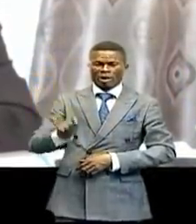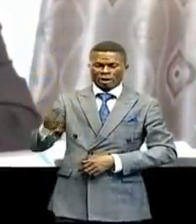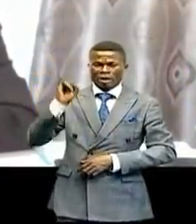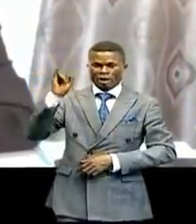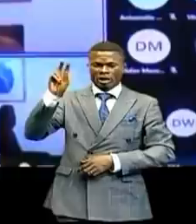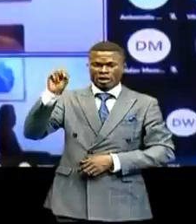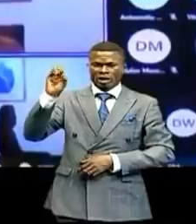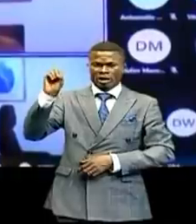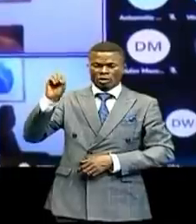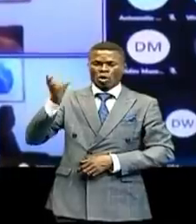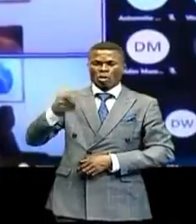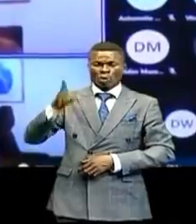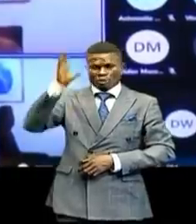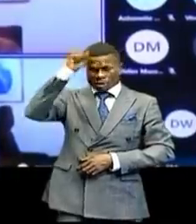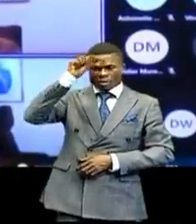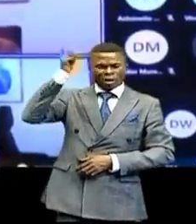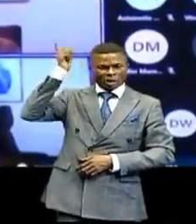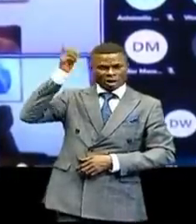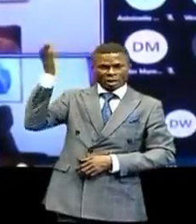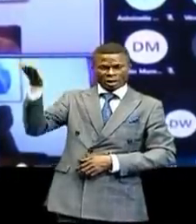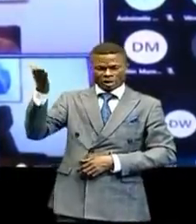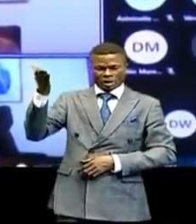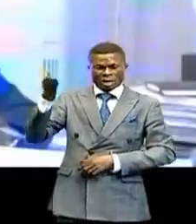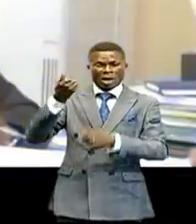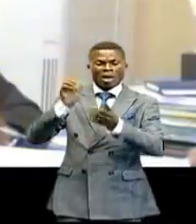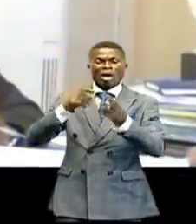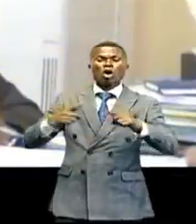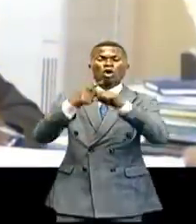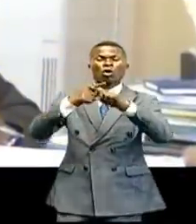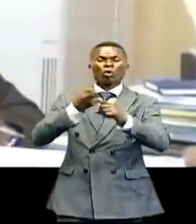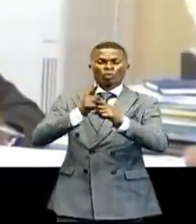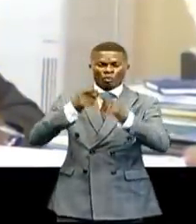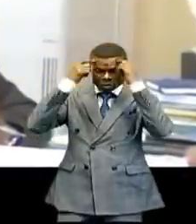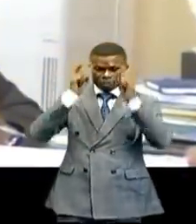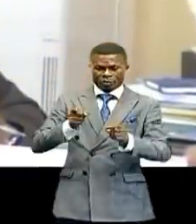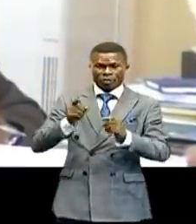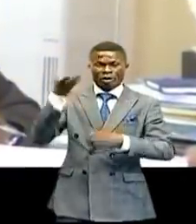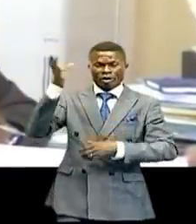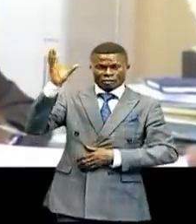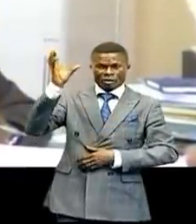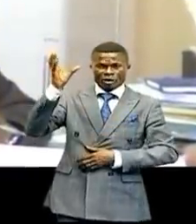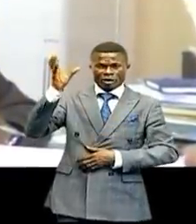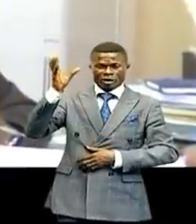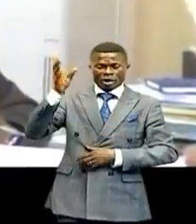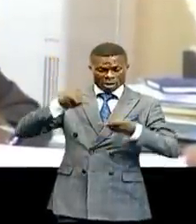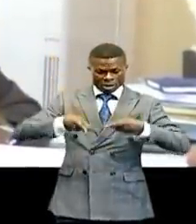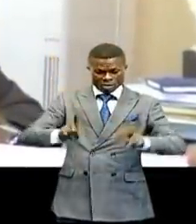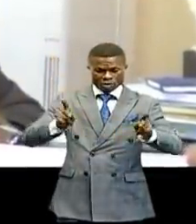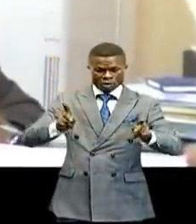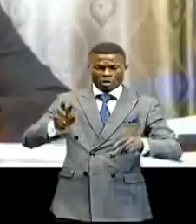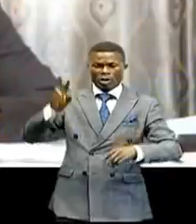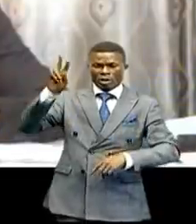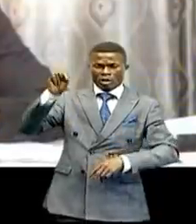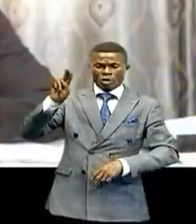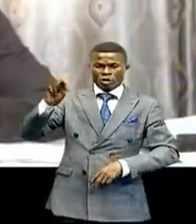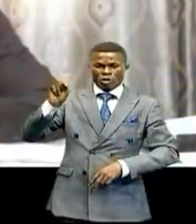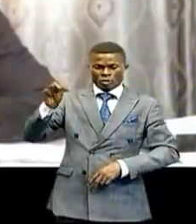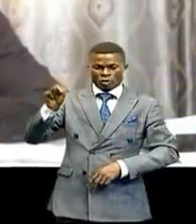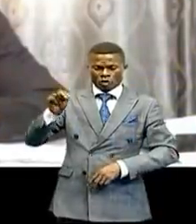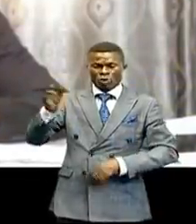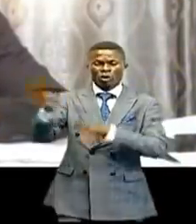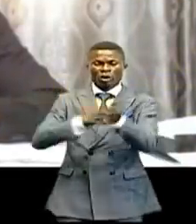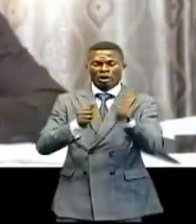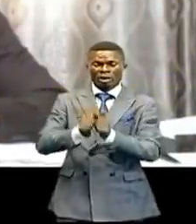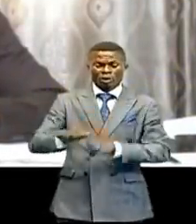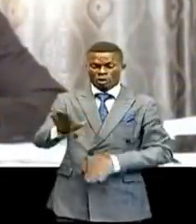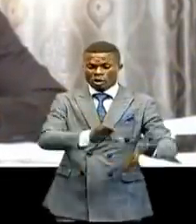d'Inongo, province de Maïndombé. À la base, la décision du chef de localité autorisant les Nounous de profaner les cimetières des